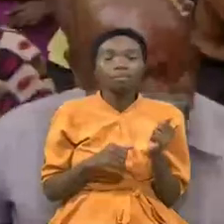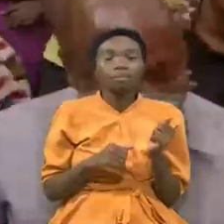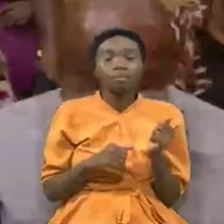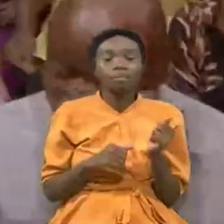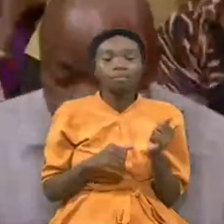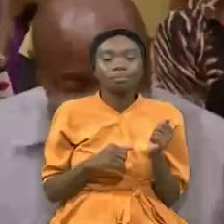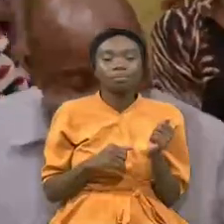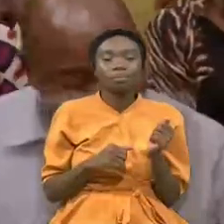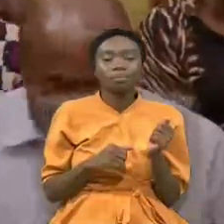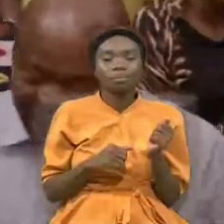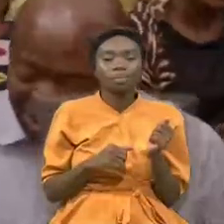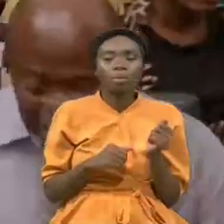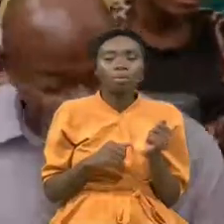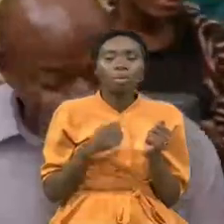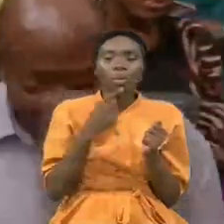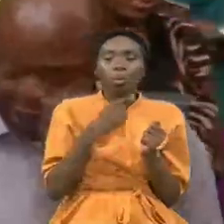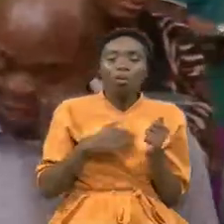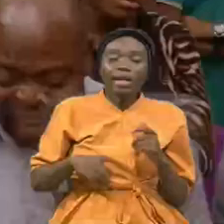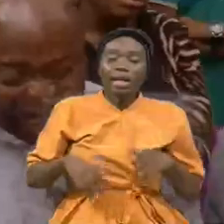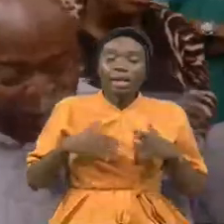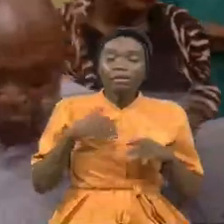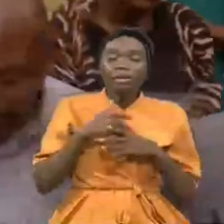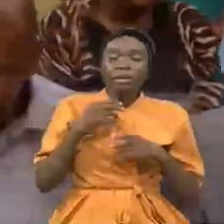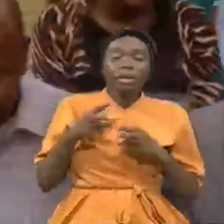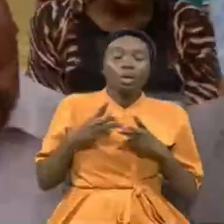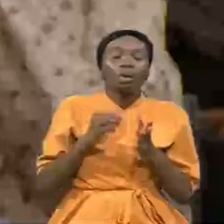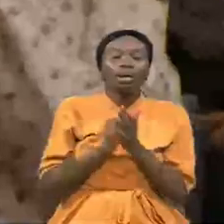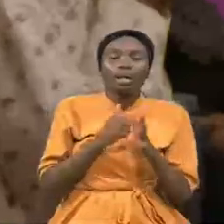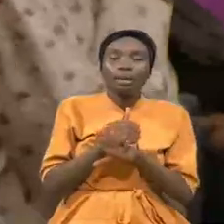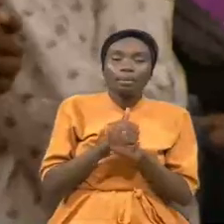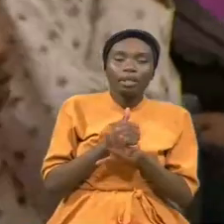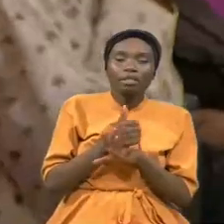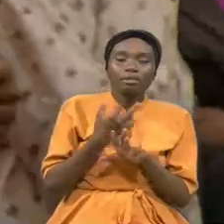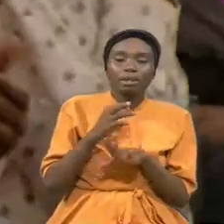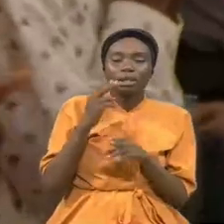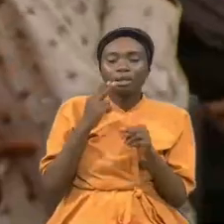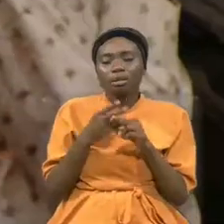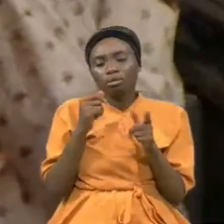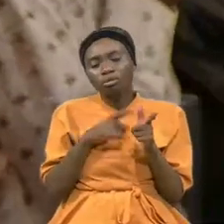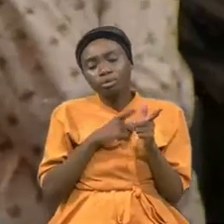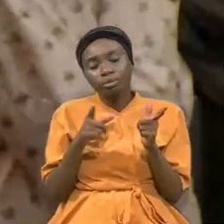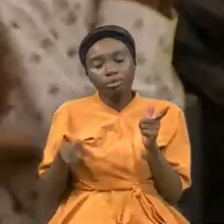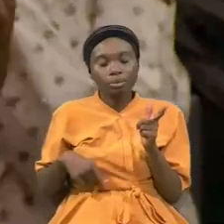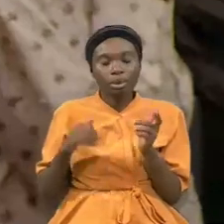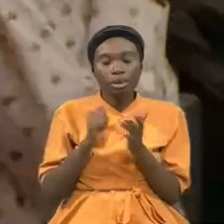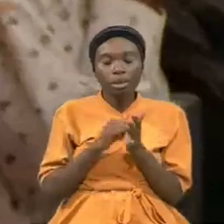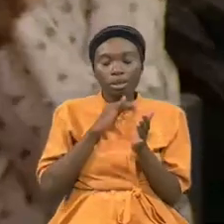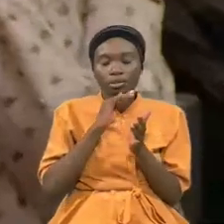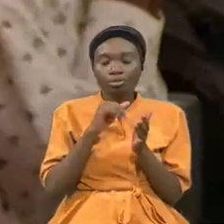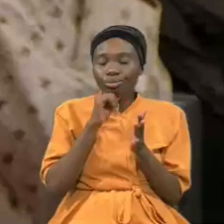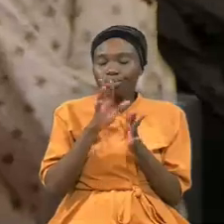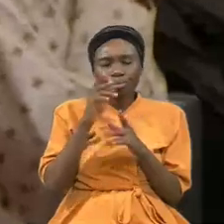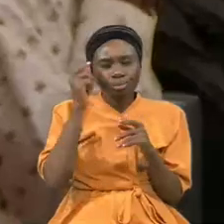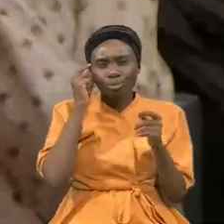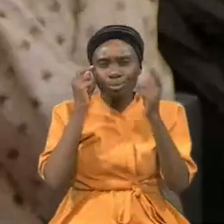que soit la personne qui vive de façon a blasphémé le nom du Seigneur, ce